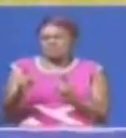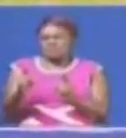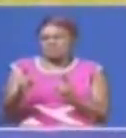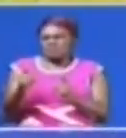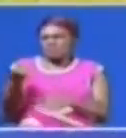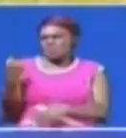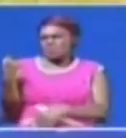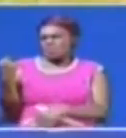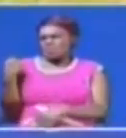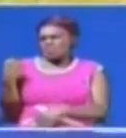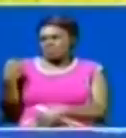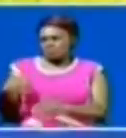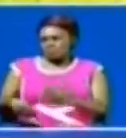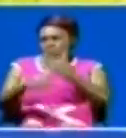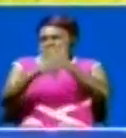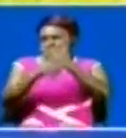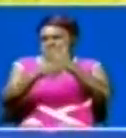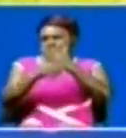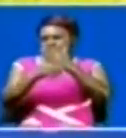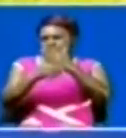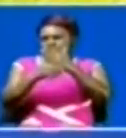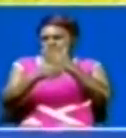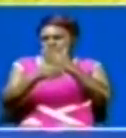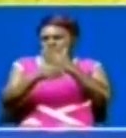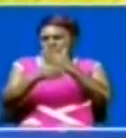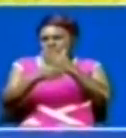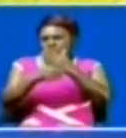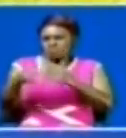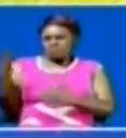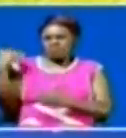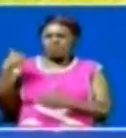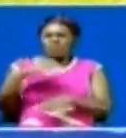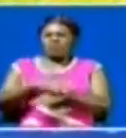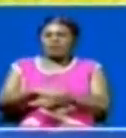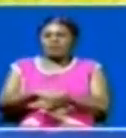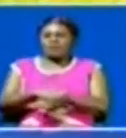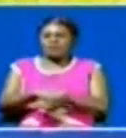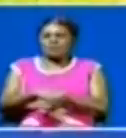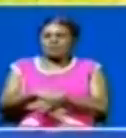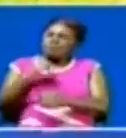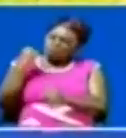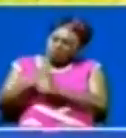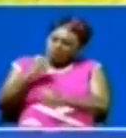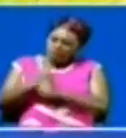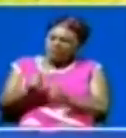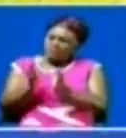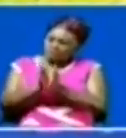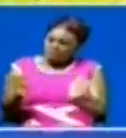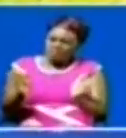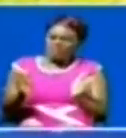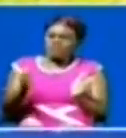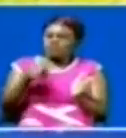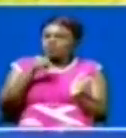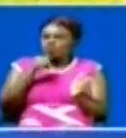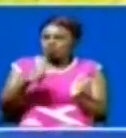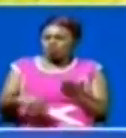ya juzi wamekuja kuongeza na ile yetu. Ile tulikuwa tunapata. Wacha wafanyie kazi wananchi. Si